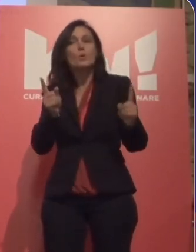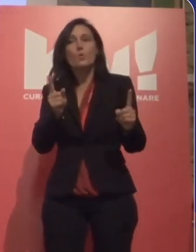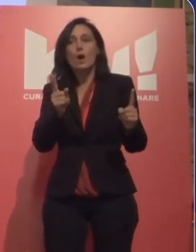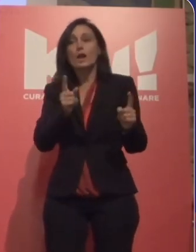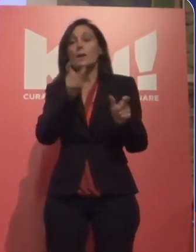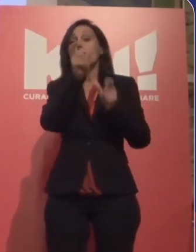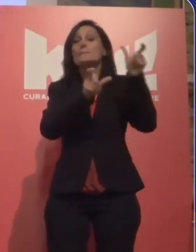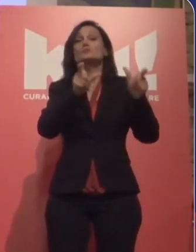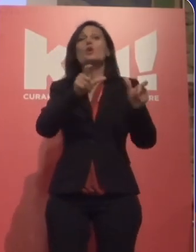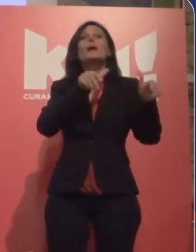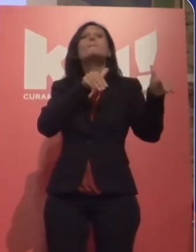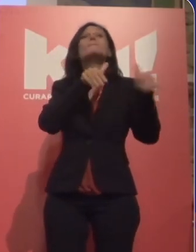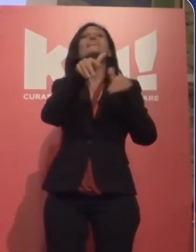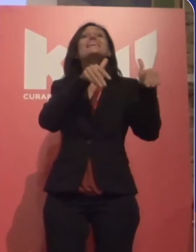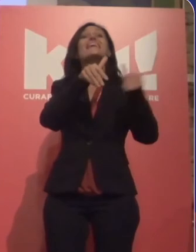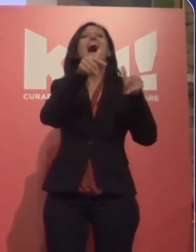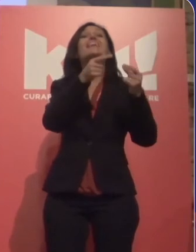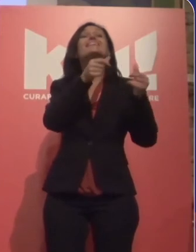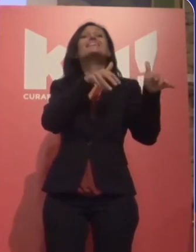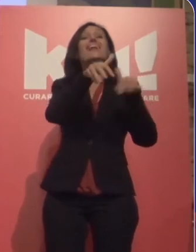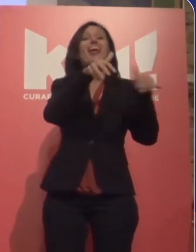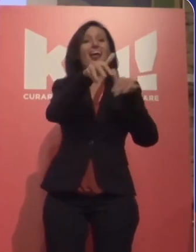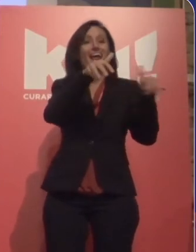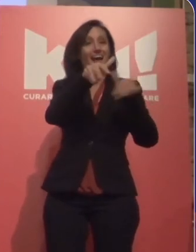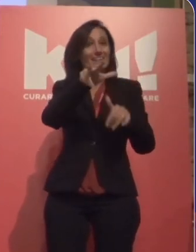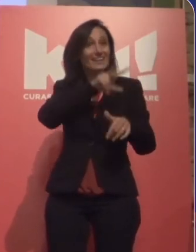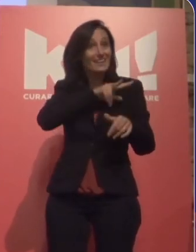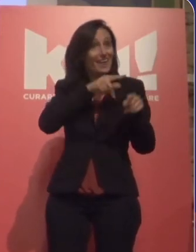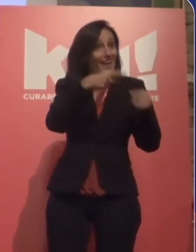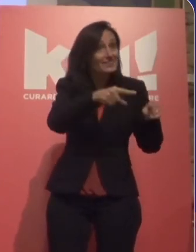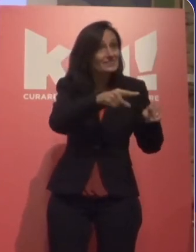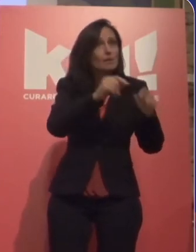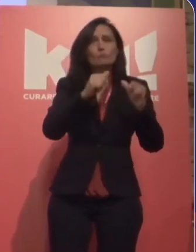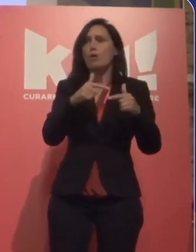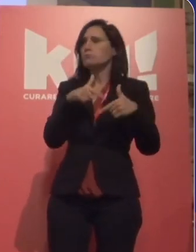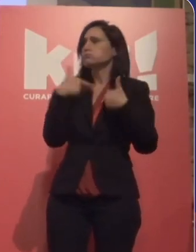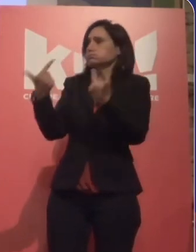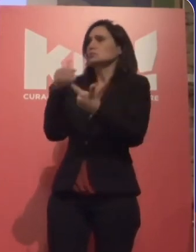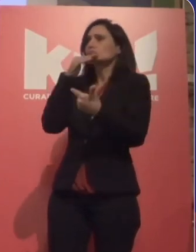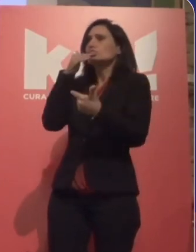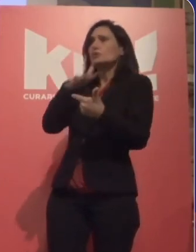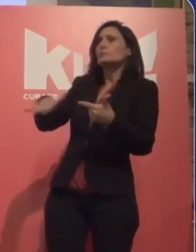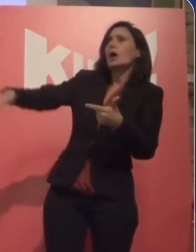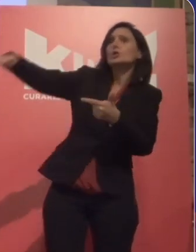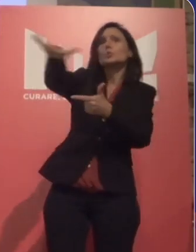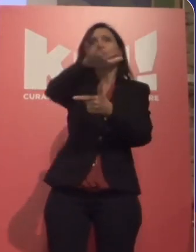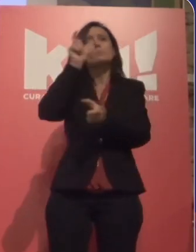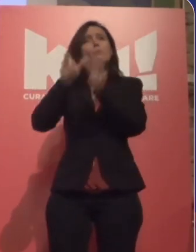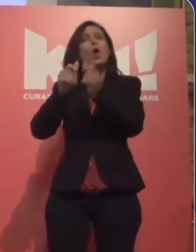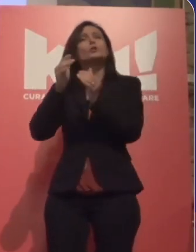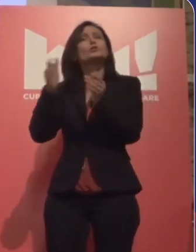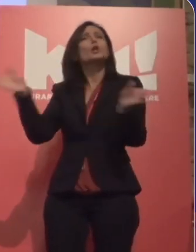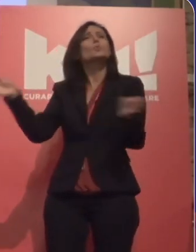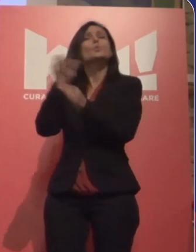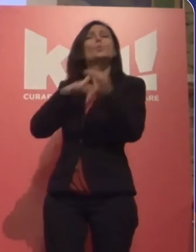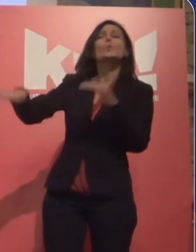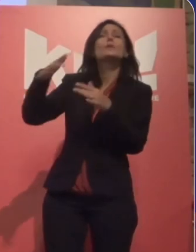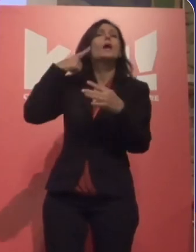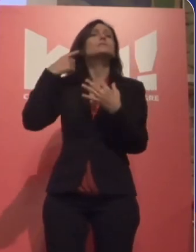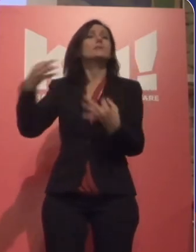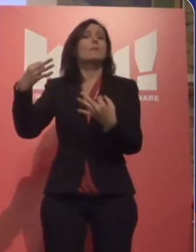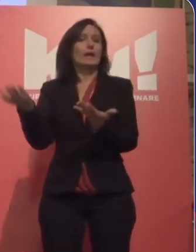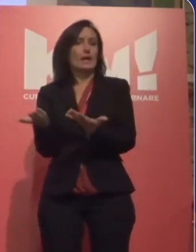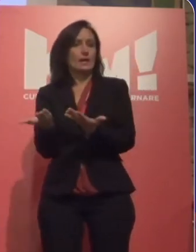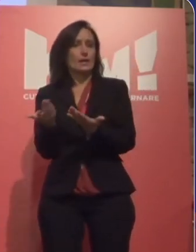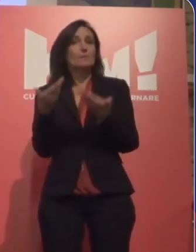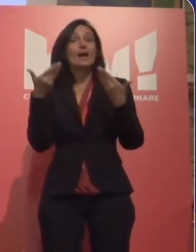rifornimento per tutti degli strumenti per stare bene a livello mondiale le donne sono enormemente presenti nei settori economici più duramente